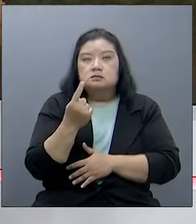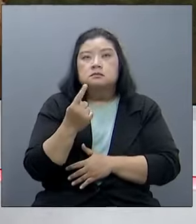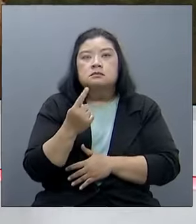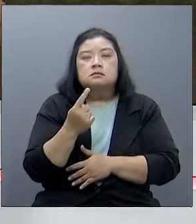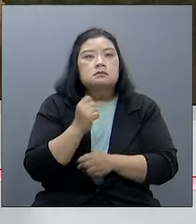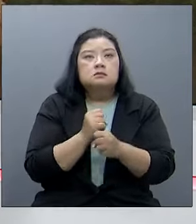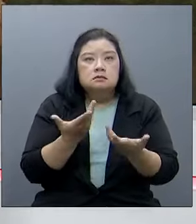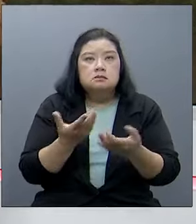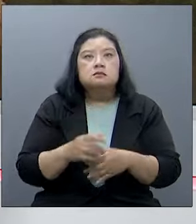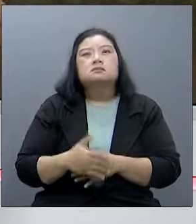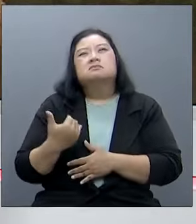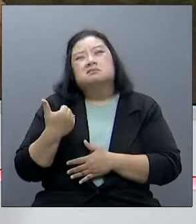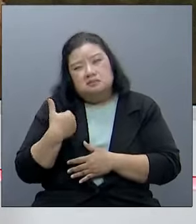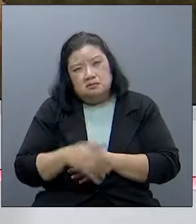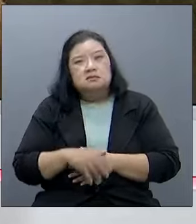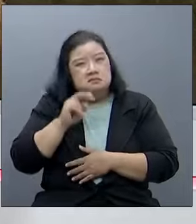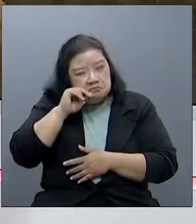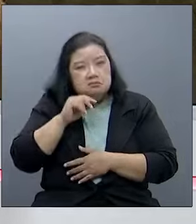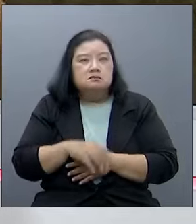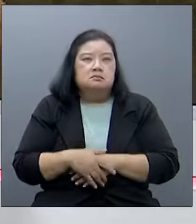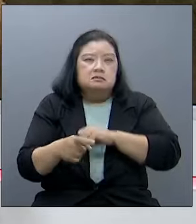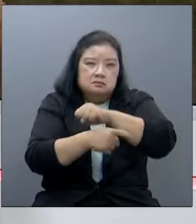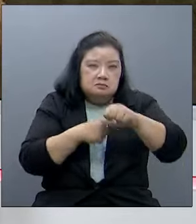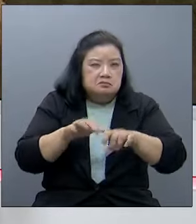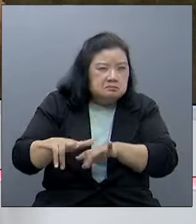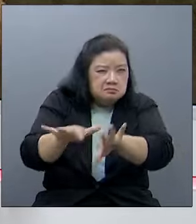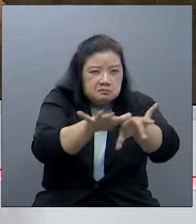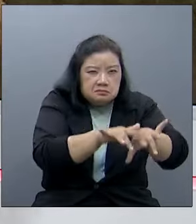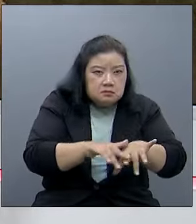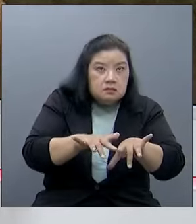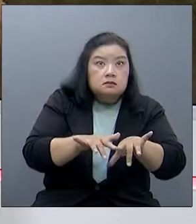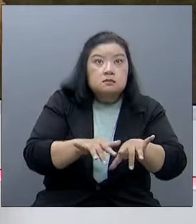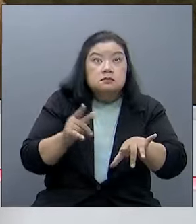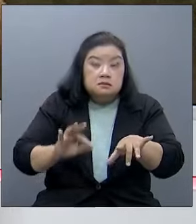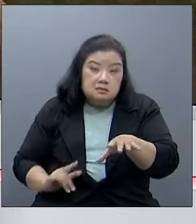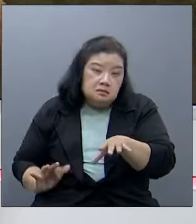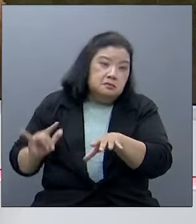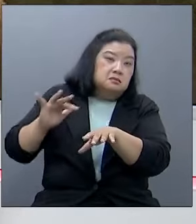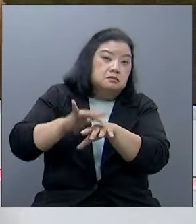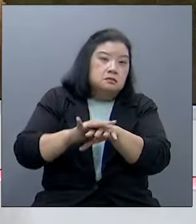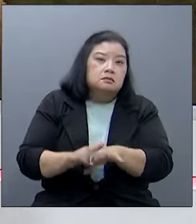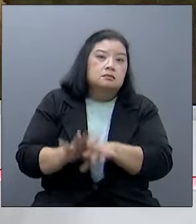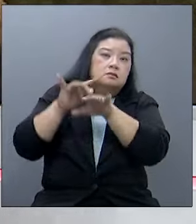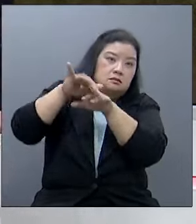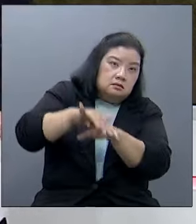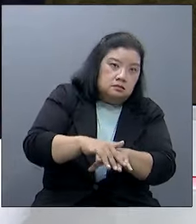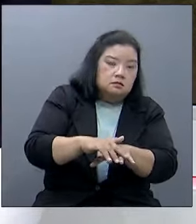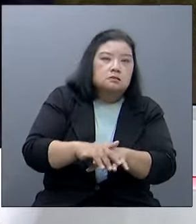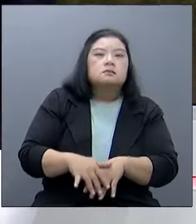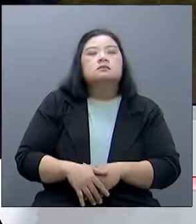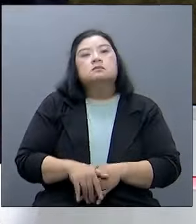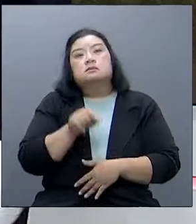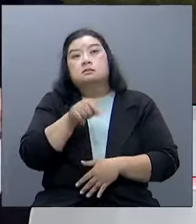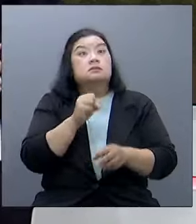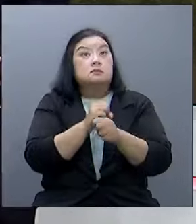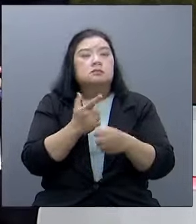้ำที่bero่คงค้างทุ้ง อยู่ในแทบแ่น้ำกกสกจะเอาท้นอยู่แบบนั้นคดีขึ้นได้ ก็ต่เมื่อ